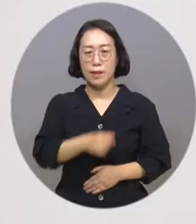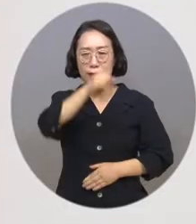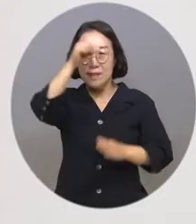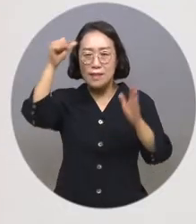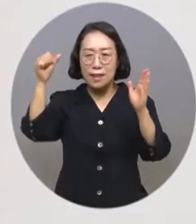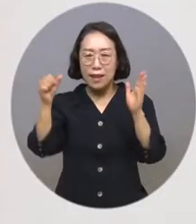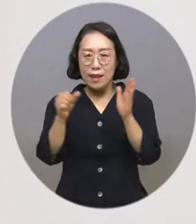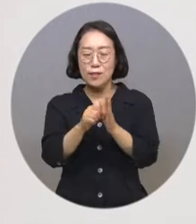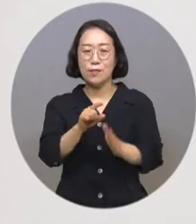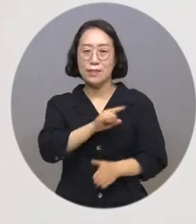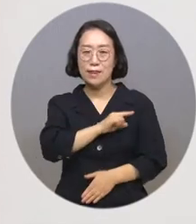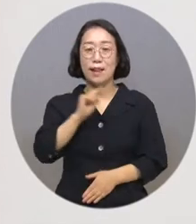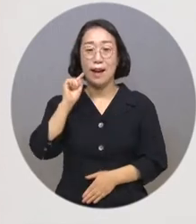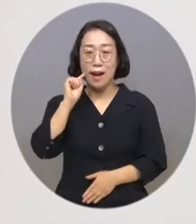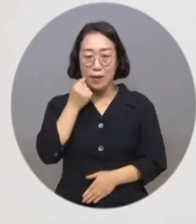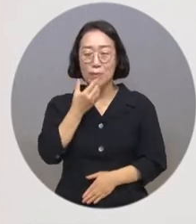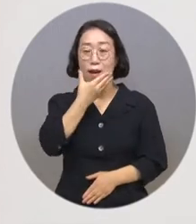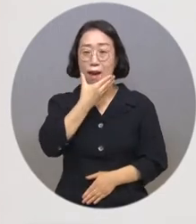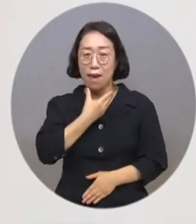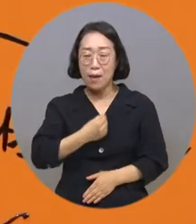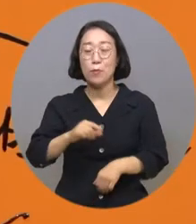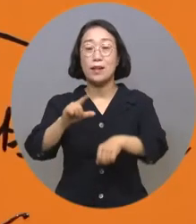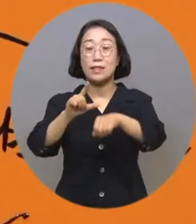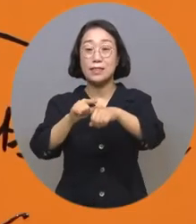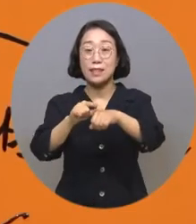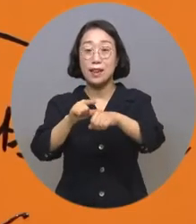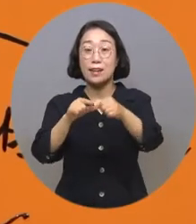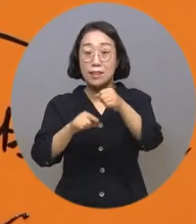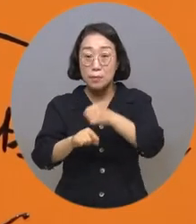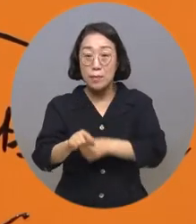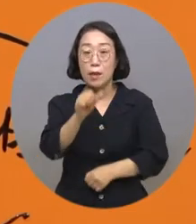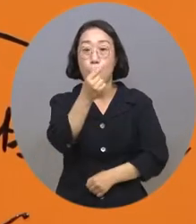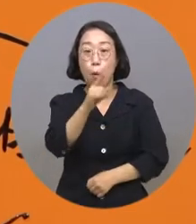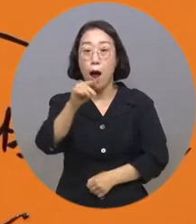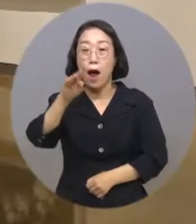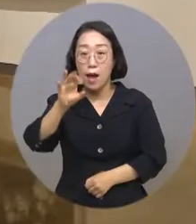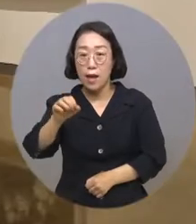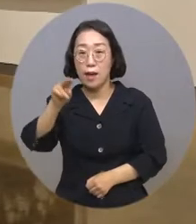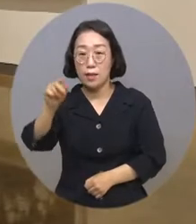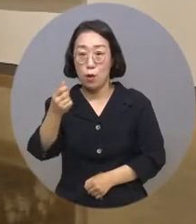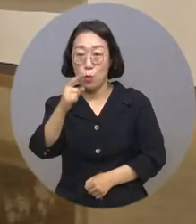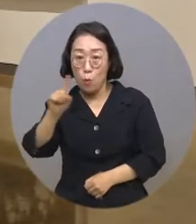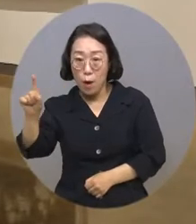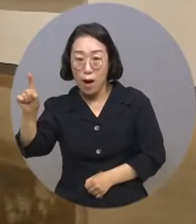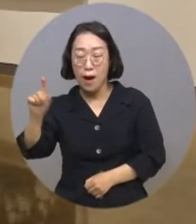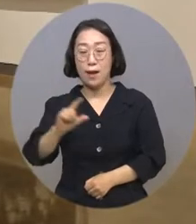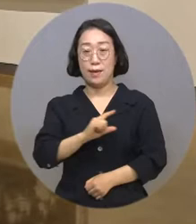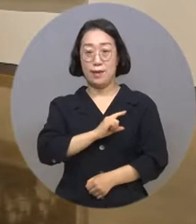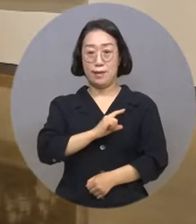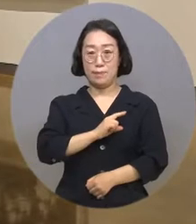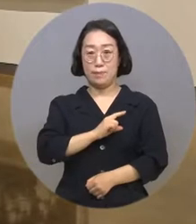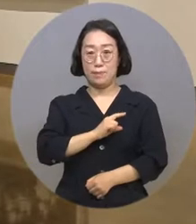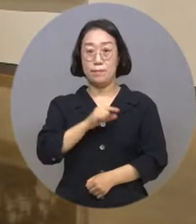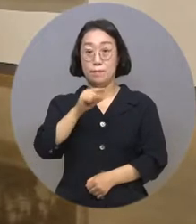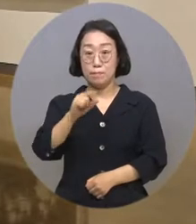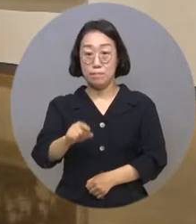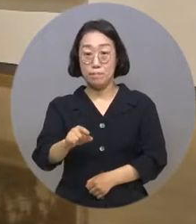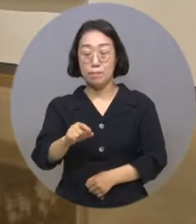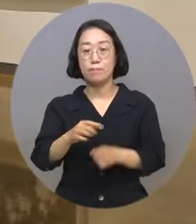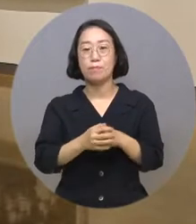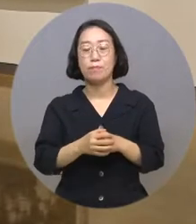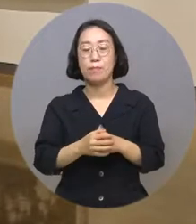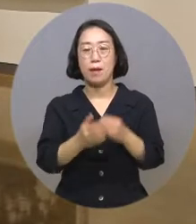인생에서 가장 아름답고 행복한 시간을 뜻하는 화양연화. 화양연화를 주제로 한 전시회가